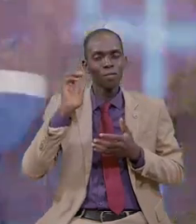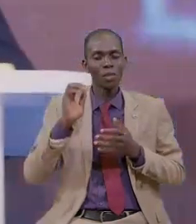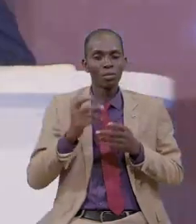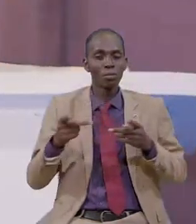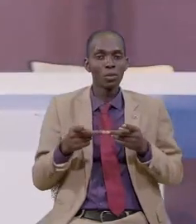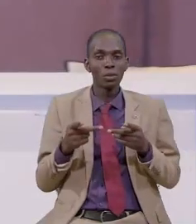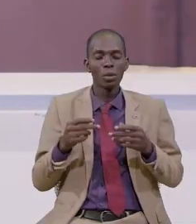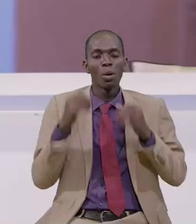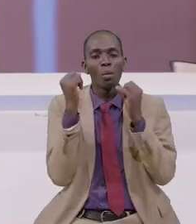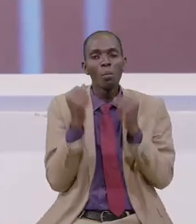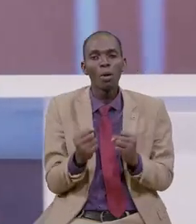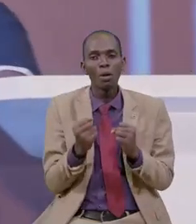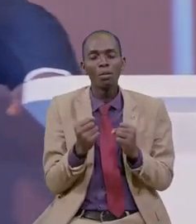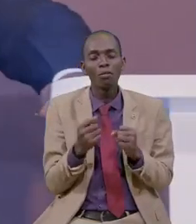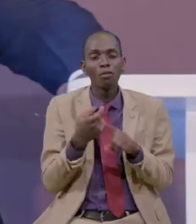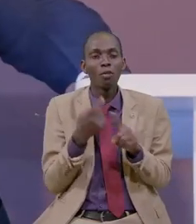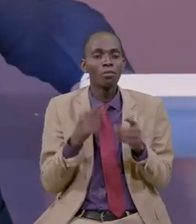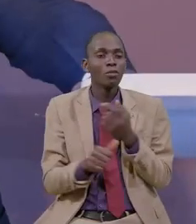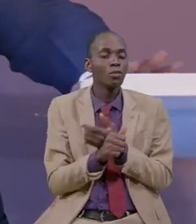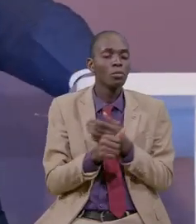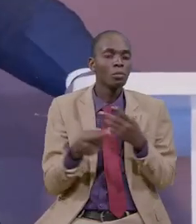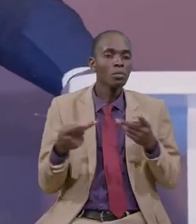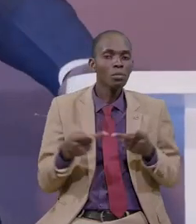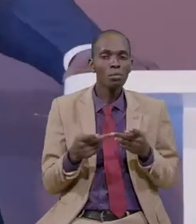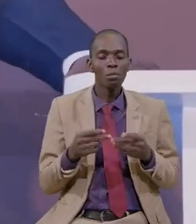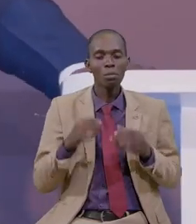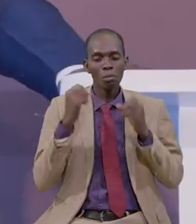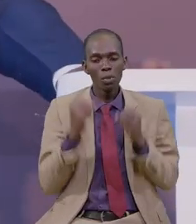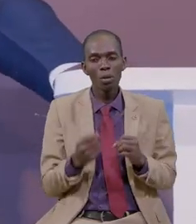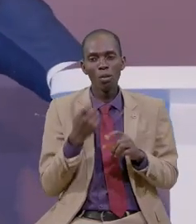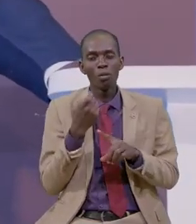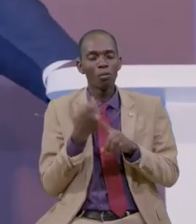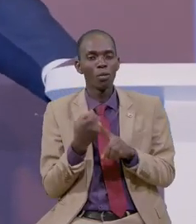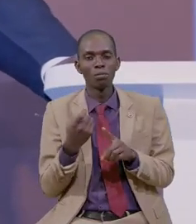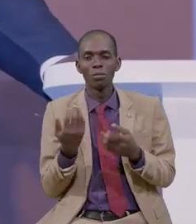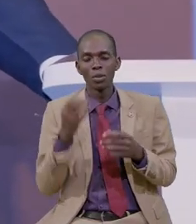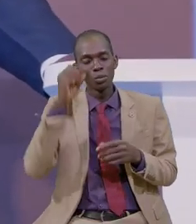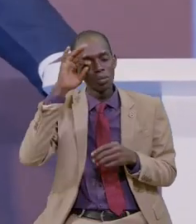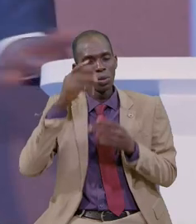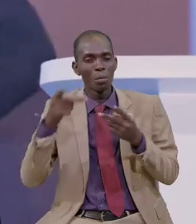de la vallée. La puissance de derrière le rideau, non.